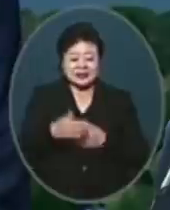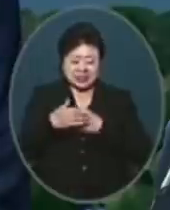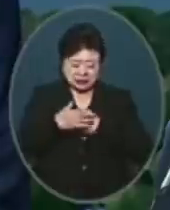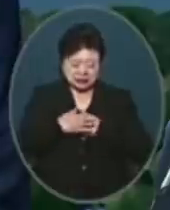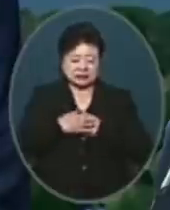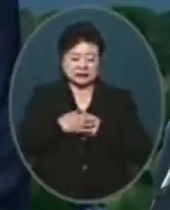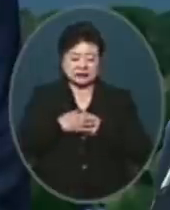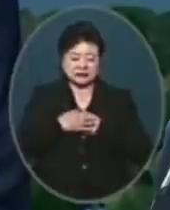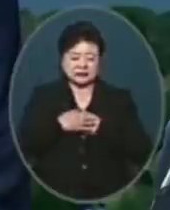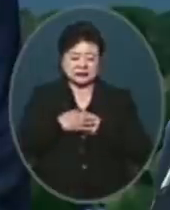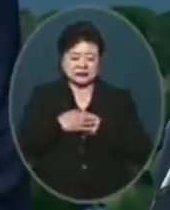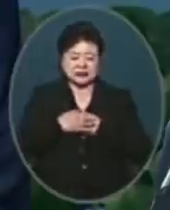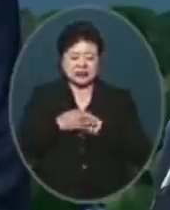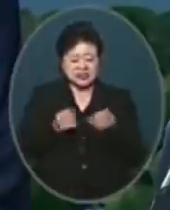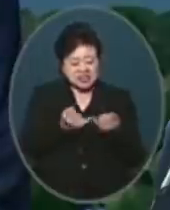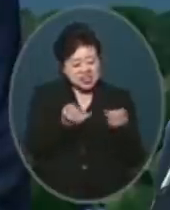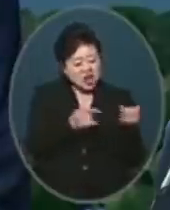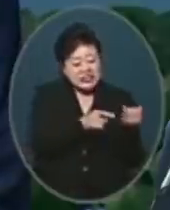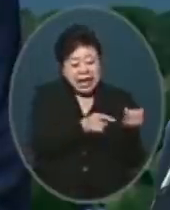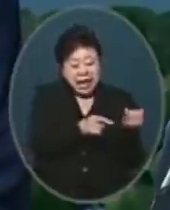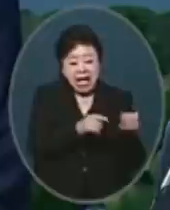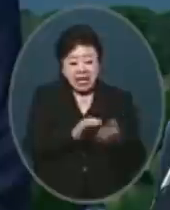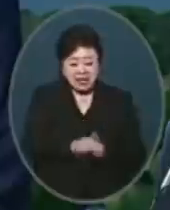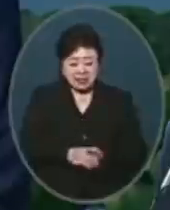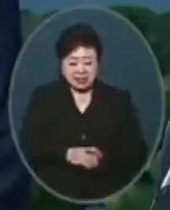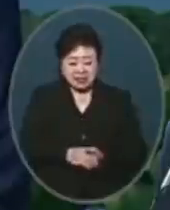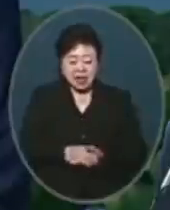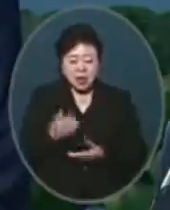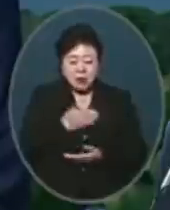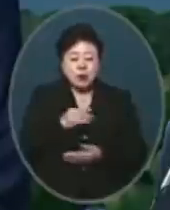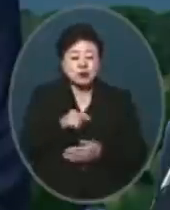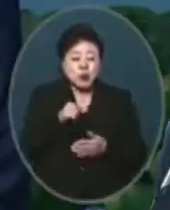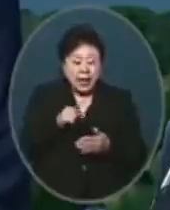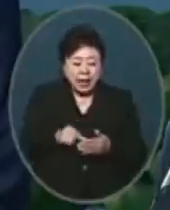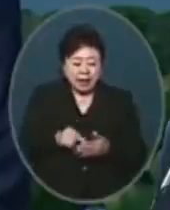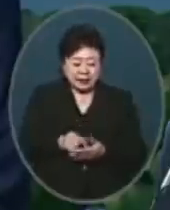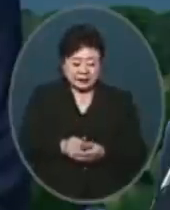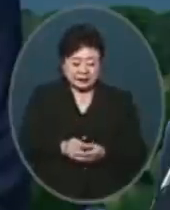나는 이 여자 몸속에